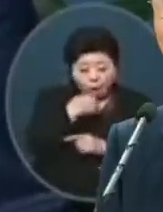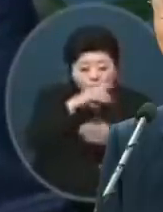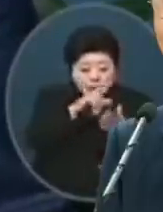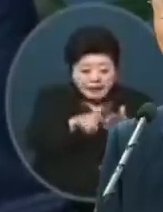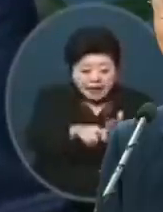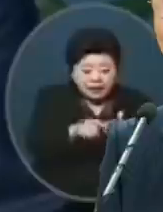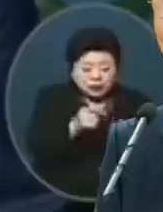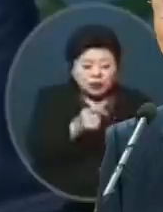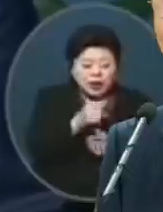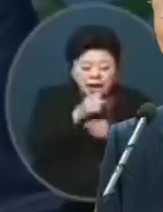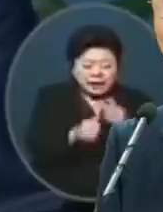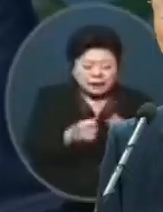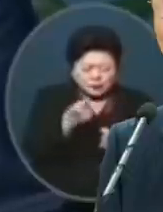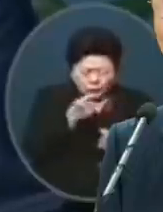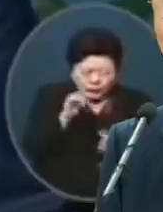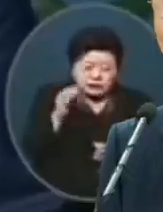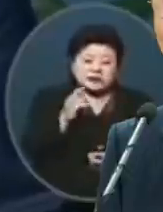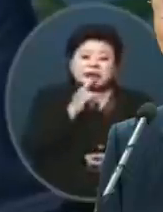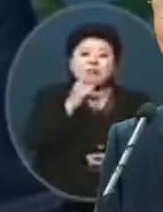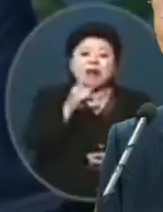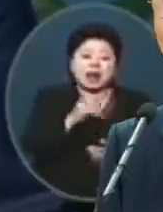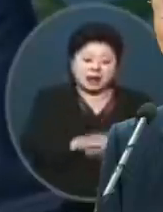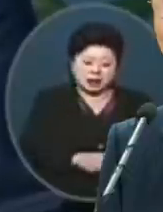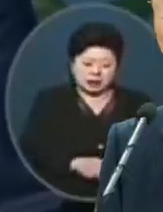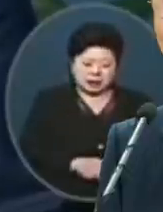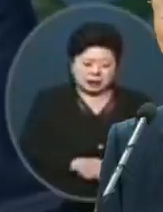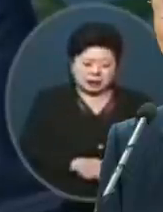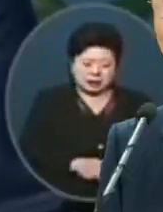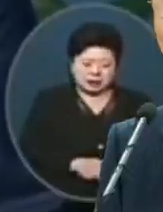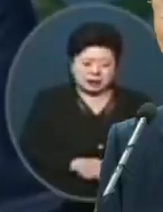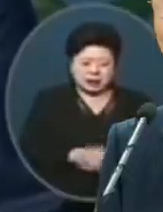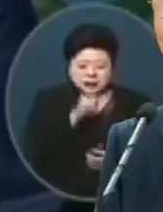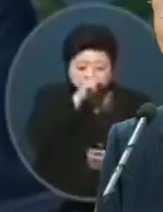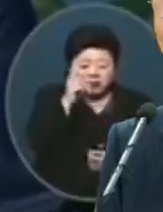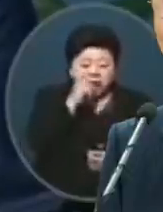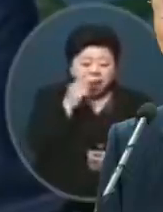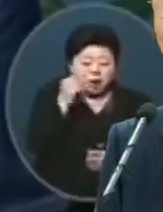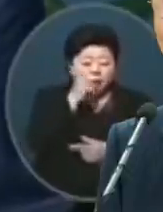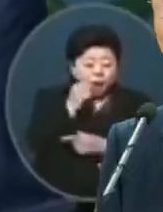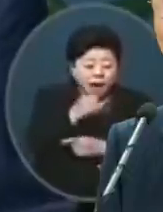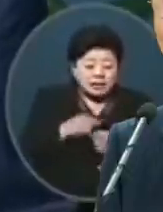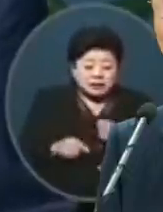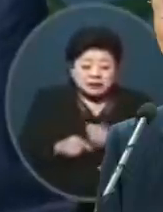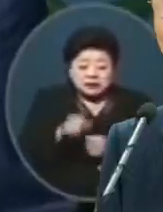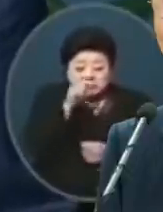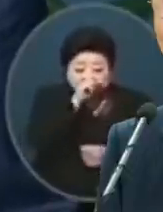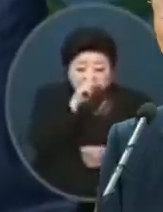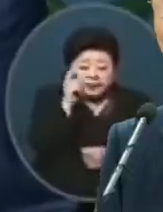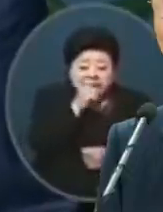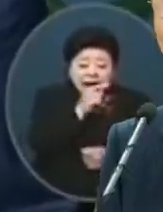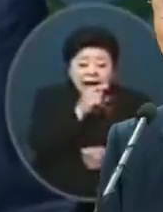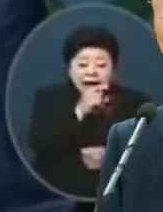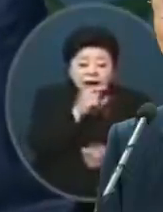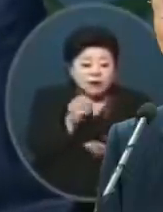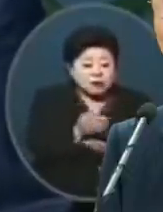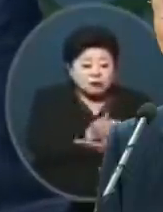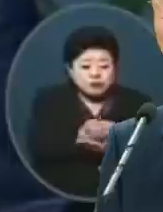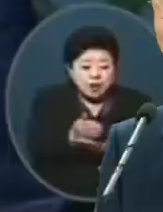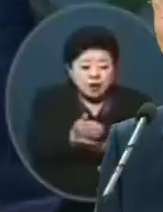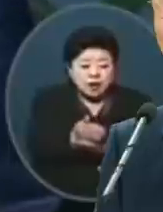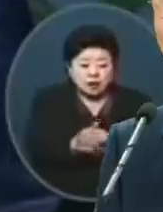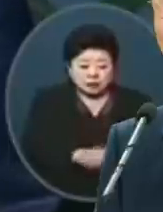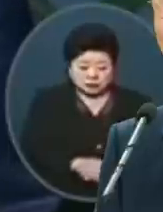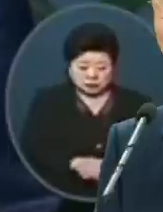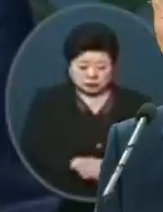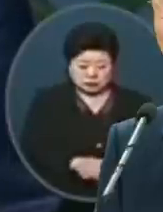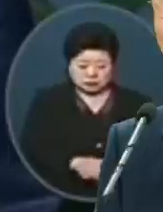날에는 너도 하나님처럼 된다. 여러분 선악과는 의미가 뭡니까? 선하다 악하다 하는 것은